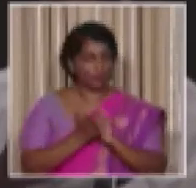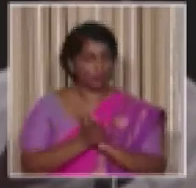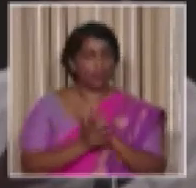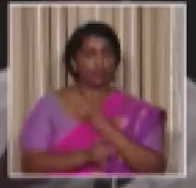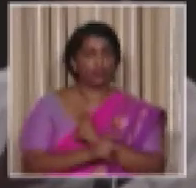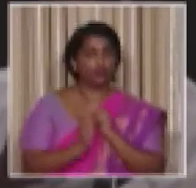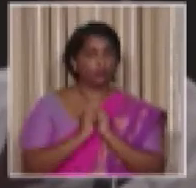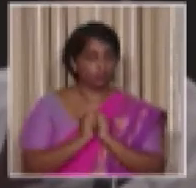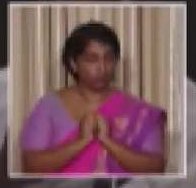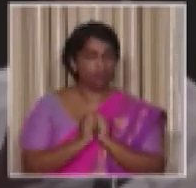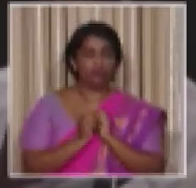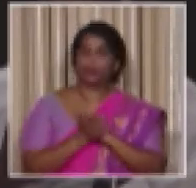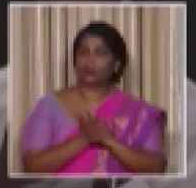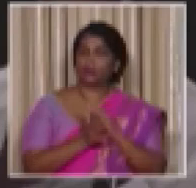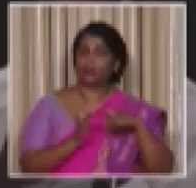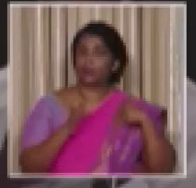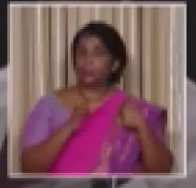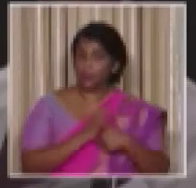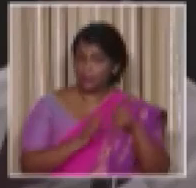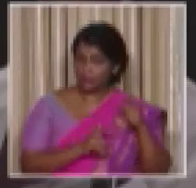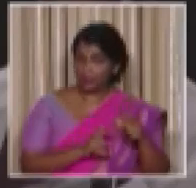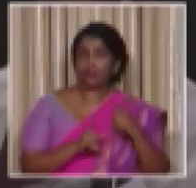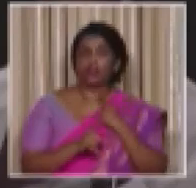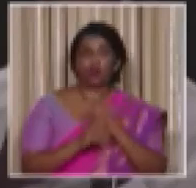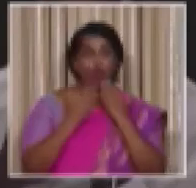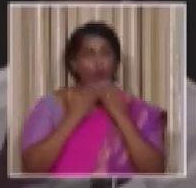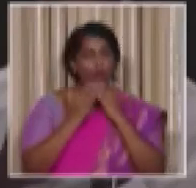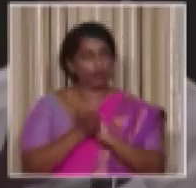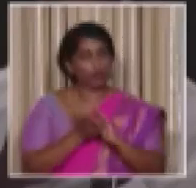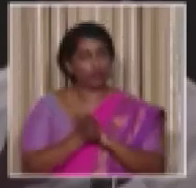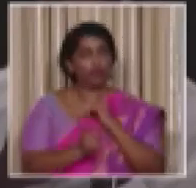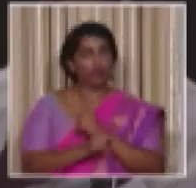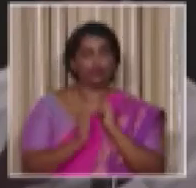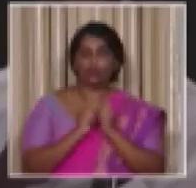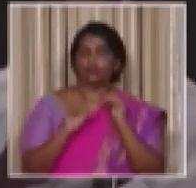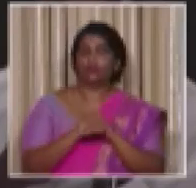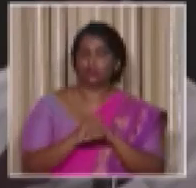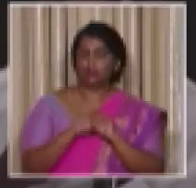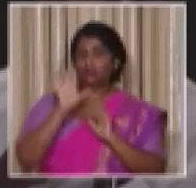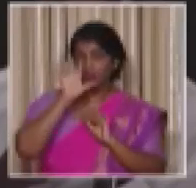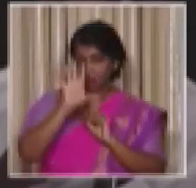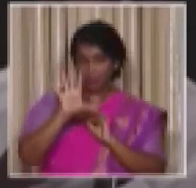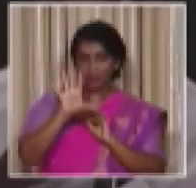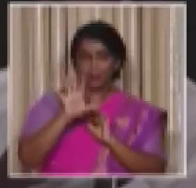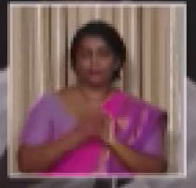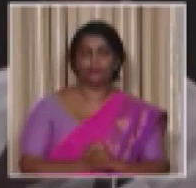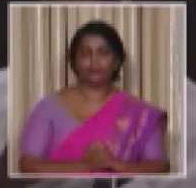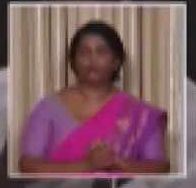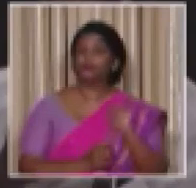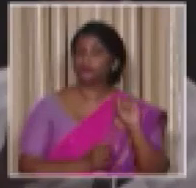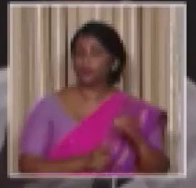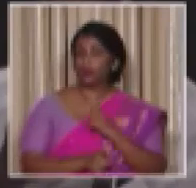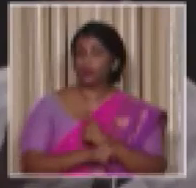ගුරු අධ්‍යාපනඥ සේවය, විදුහල්පති සේවය, ගුරු උපදේශක සේවය සහ ගුරු සේවය. මේ ක්ෂේත්‍ර පහක් තියෙනවා. මේන්